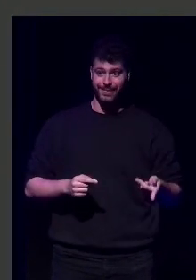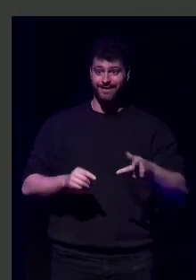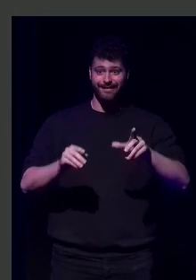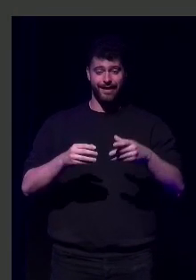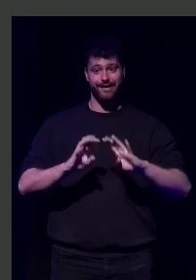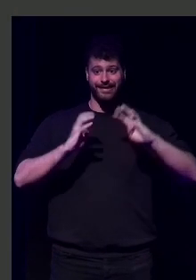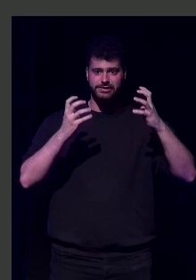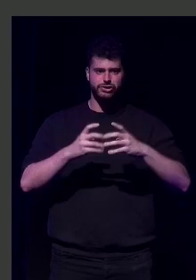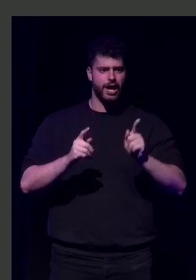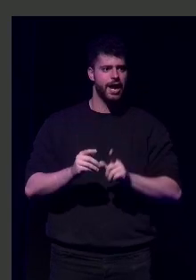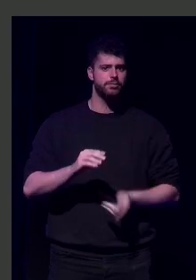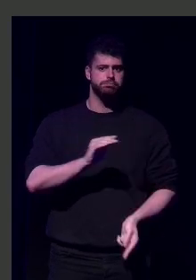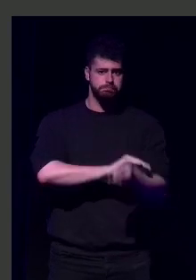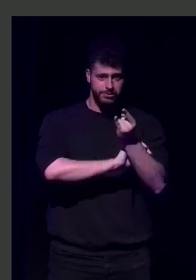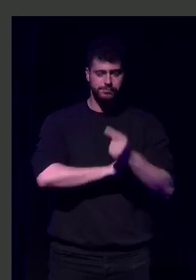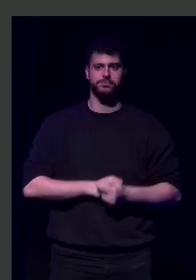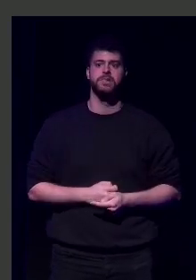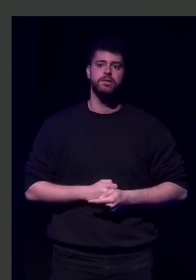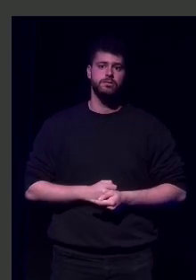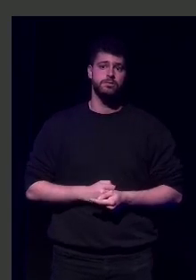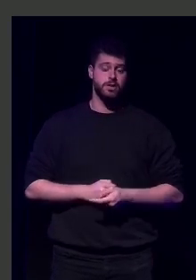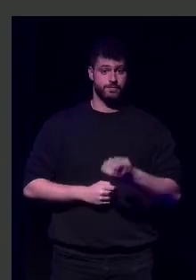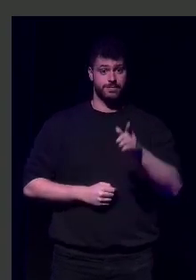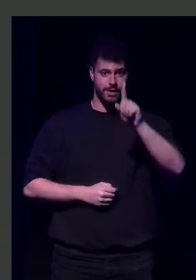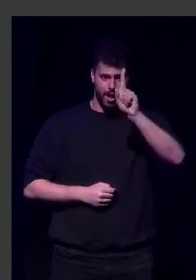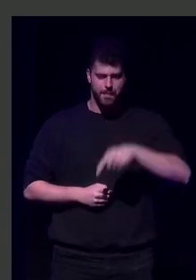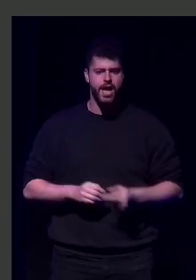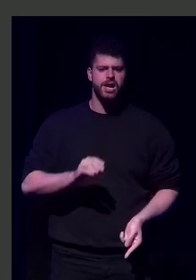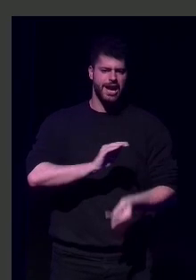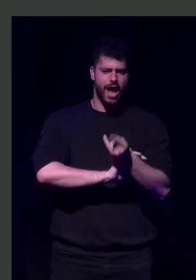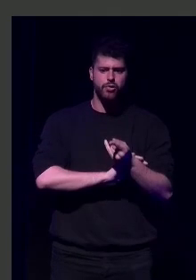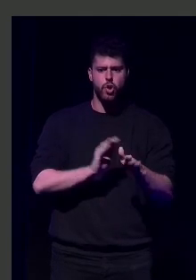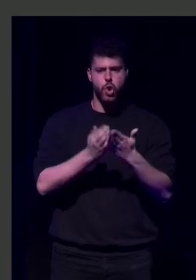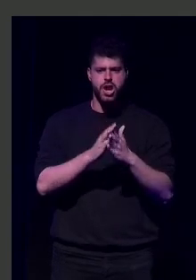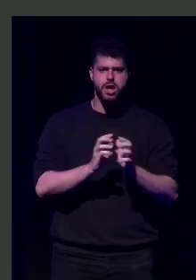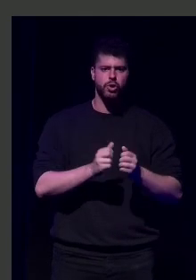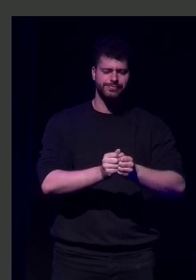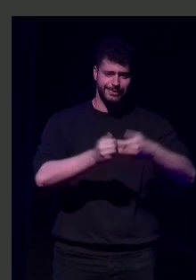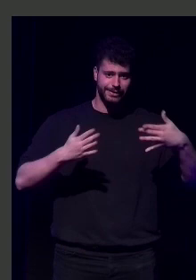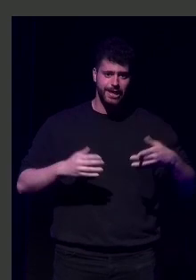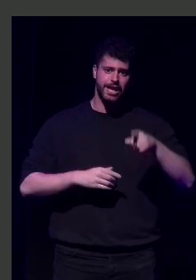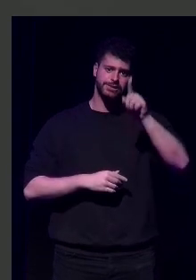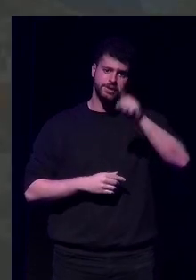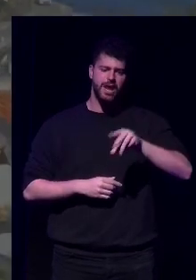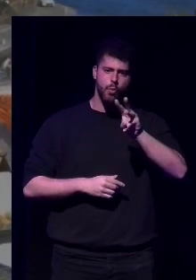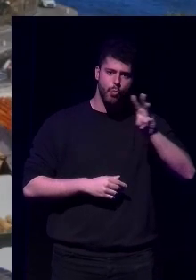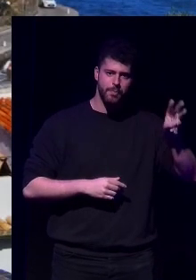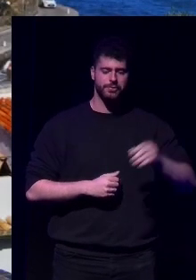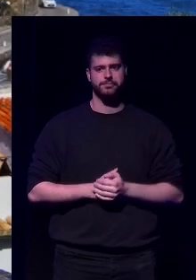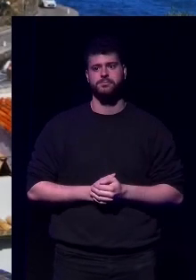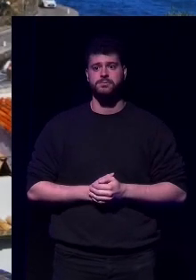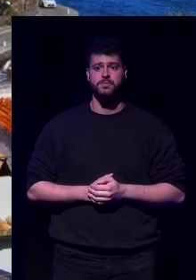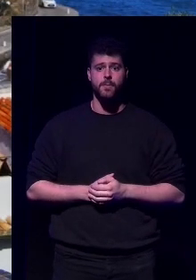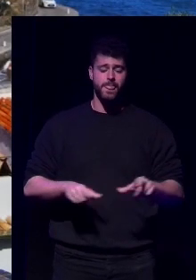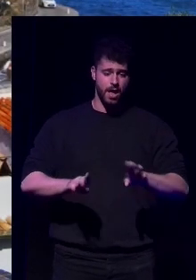el 2000, en adaptar-se a la versió web amb la creació d'e-books i la comercialització de tots els seus productes. El jurat en aquest cas ha